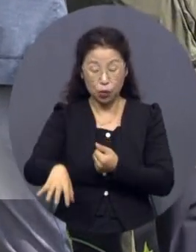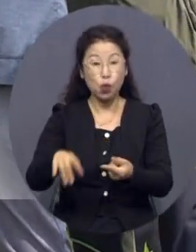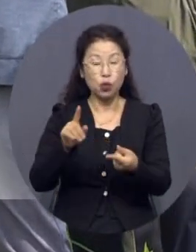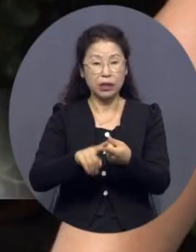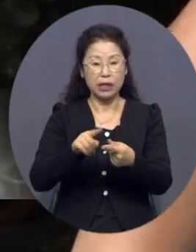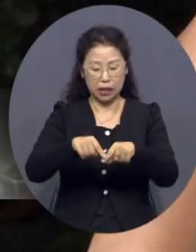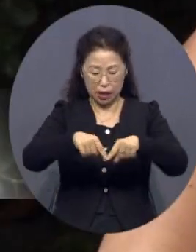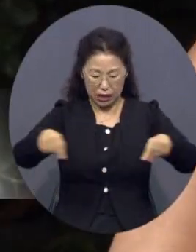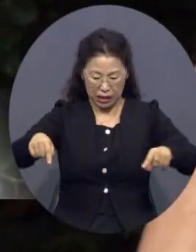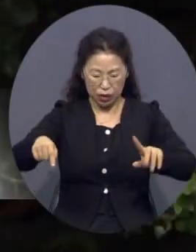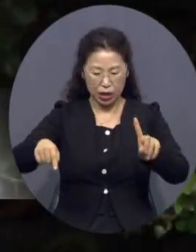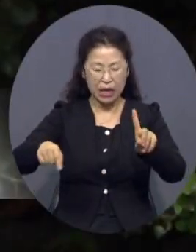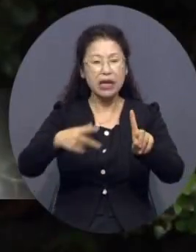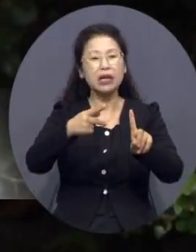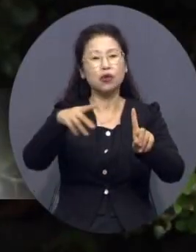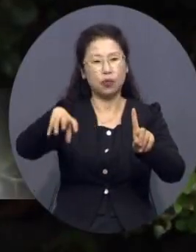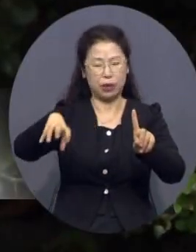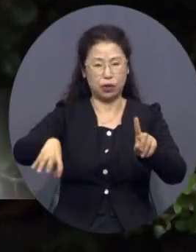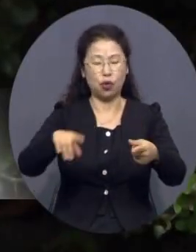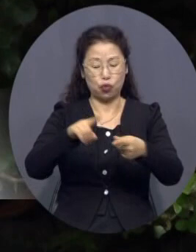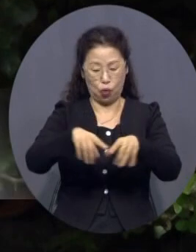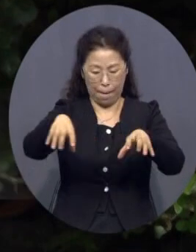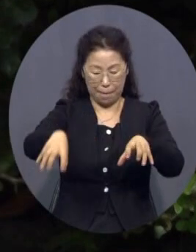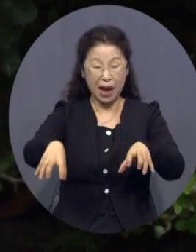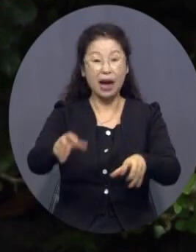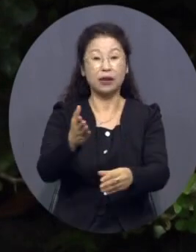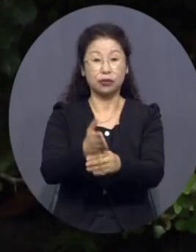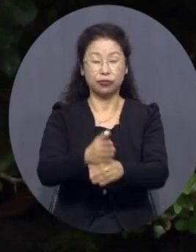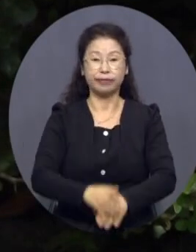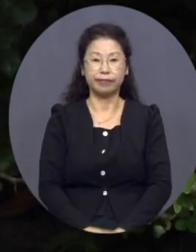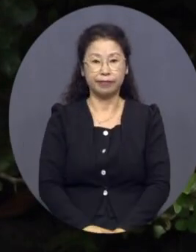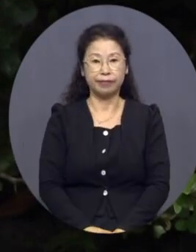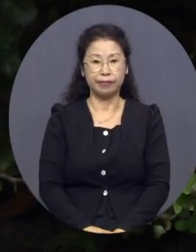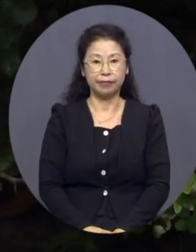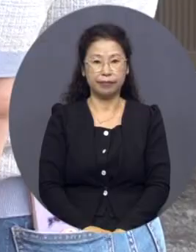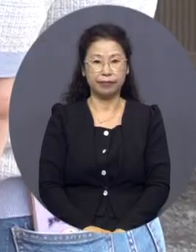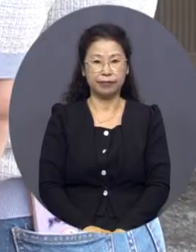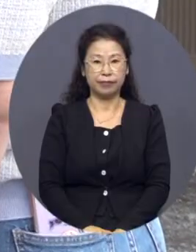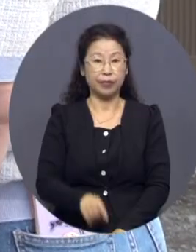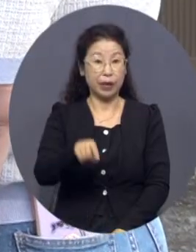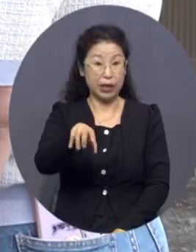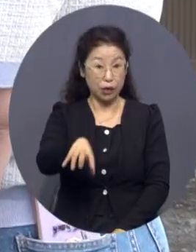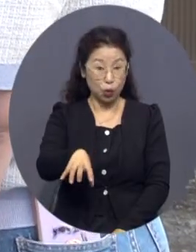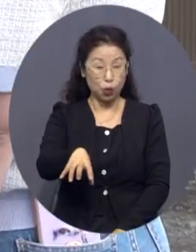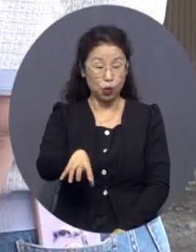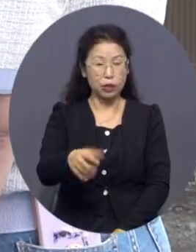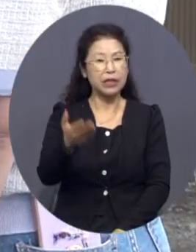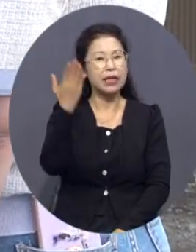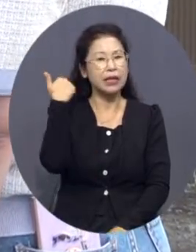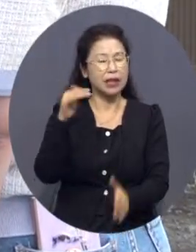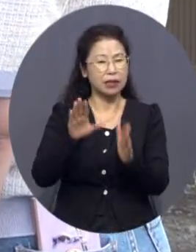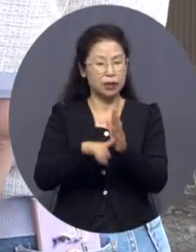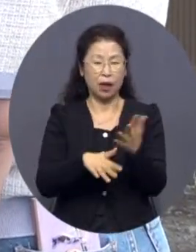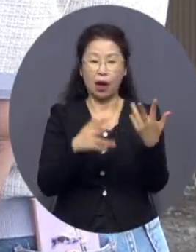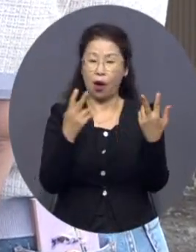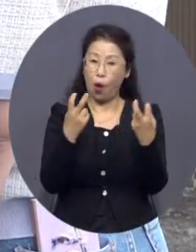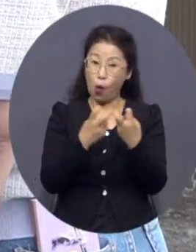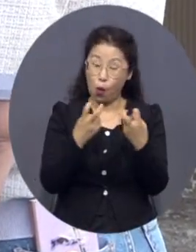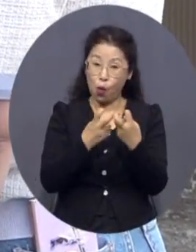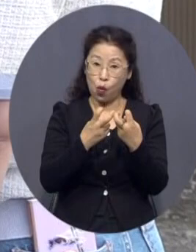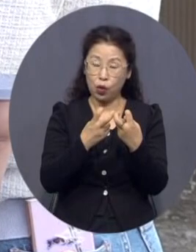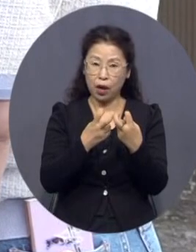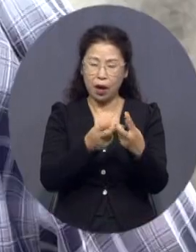넓개에서 직선거리로 1km가량 떨어진 곳입니다. 거기 그때 당시에 어떻게